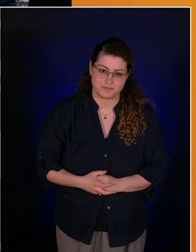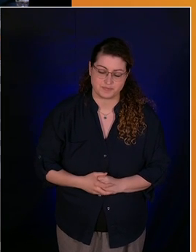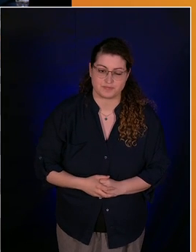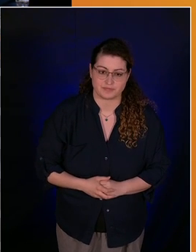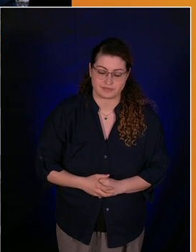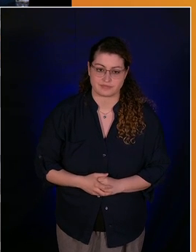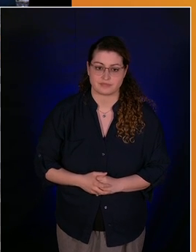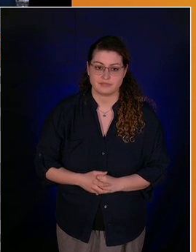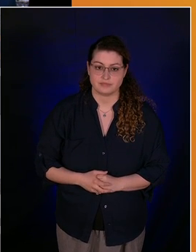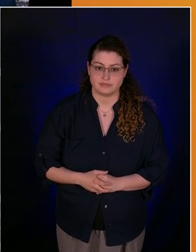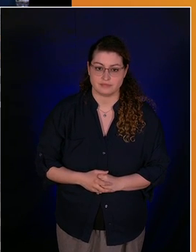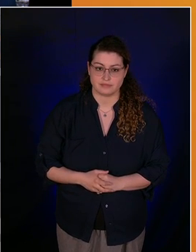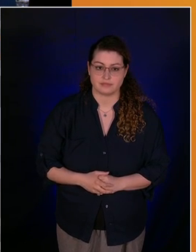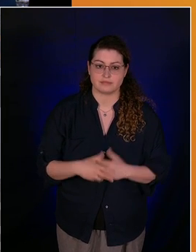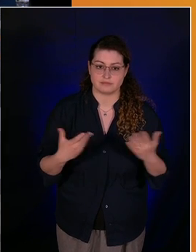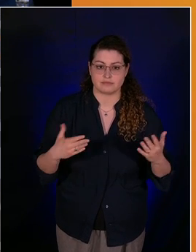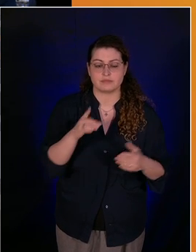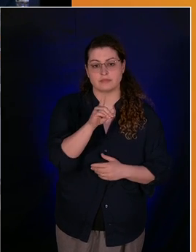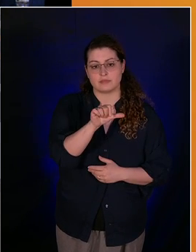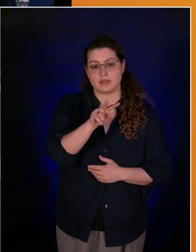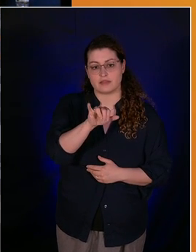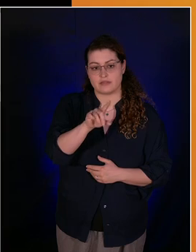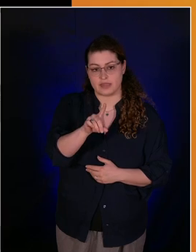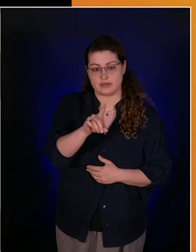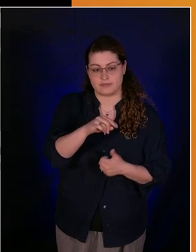finalisé donc j'appelle David